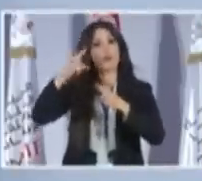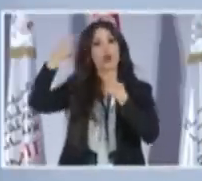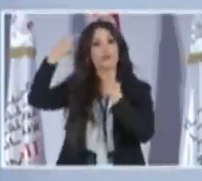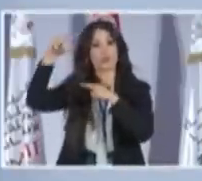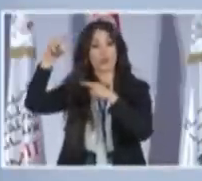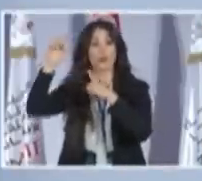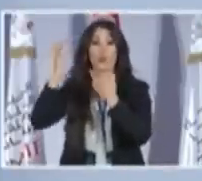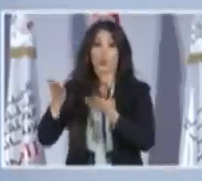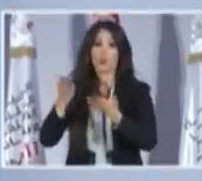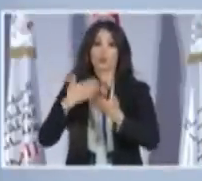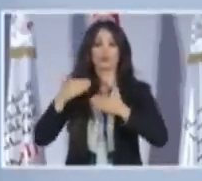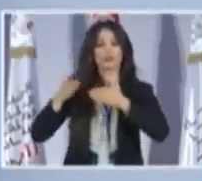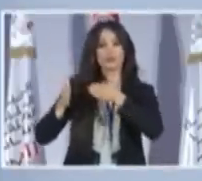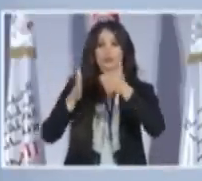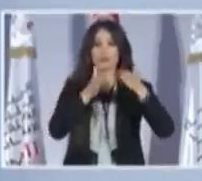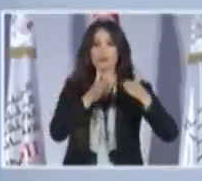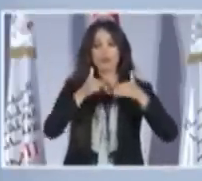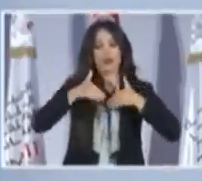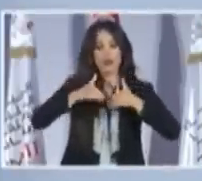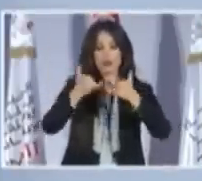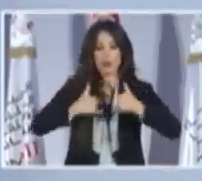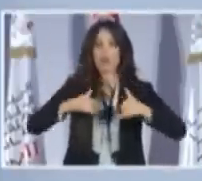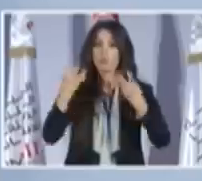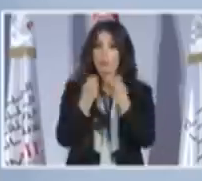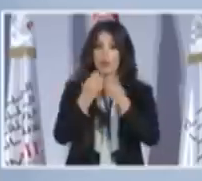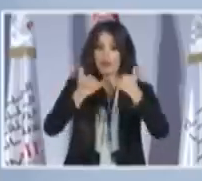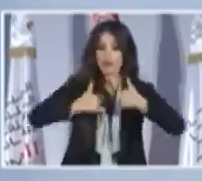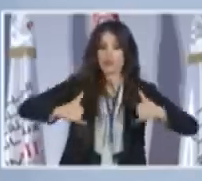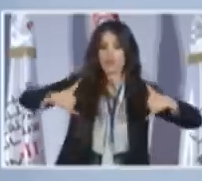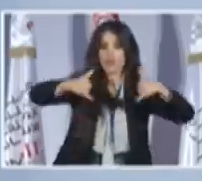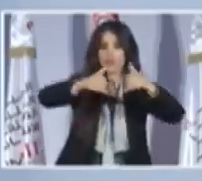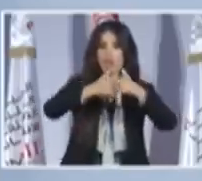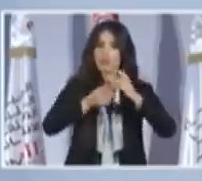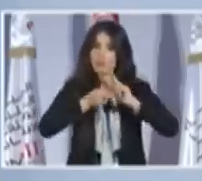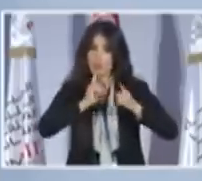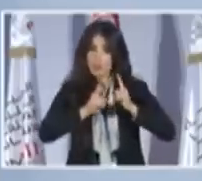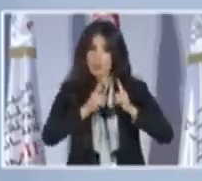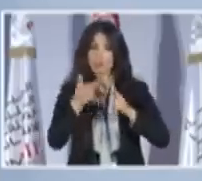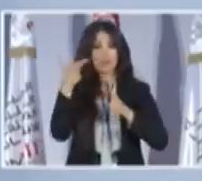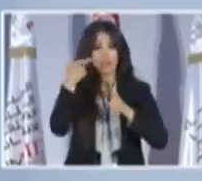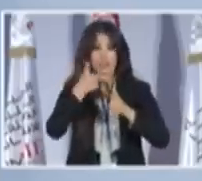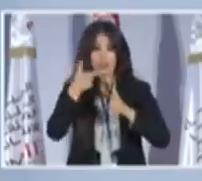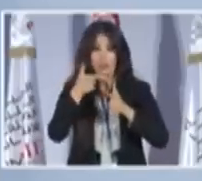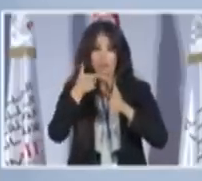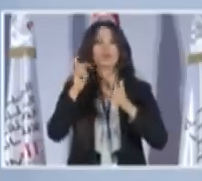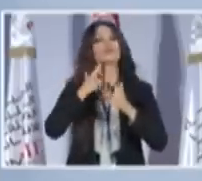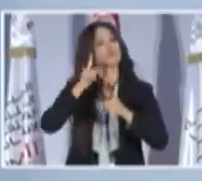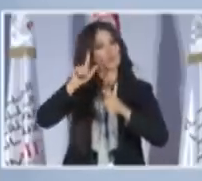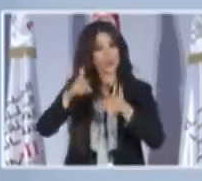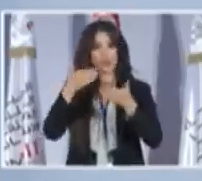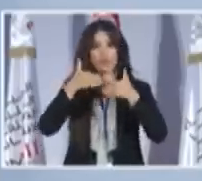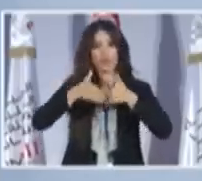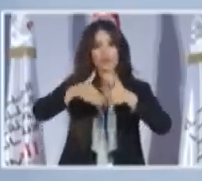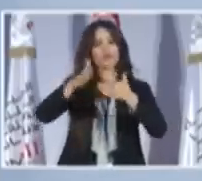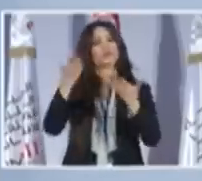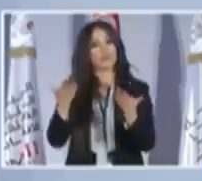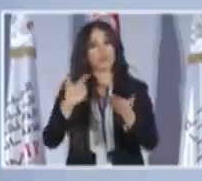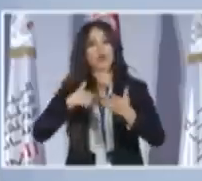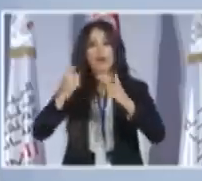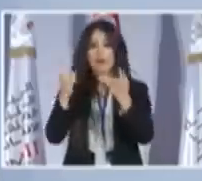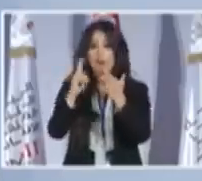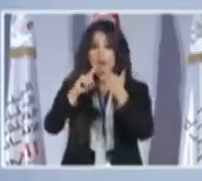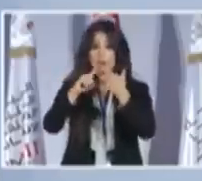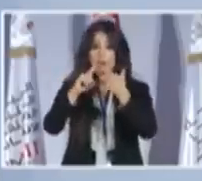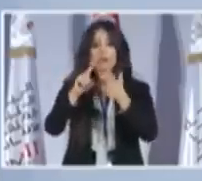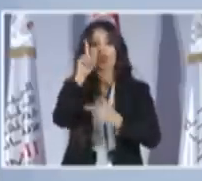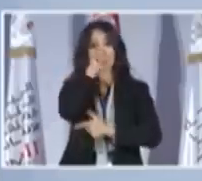مرورها الى الجلسه العامه يعني ابتدائي ومرور هذه الجلسه العامه المحكمه الاداريه في هذه الحاله تكون الدور الثاني يوم